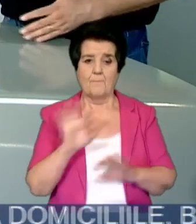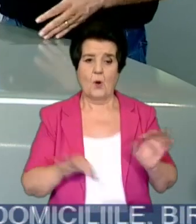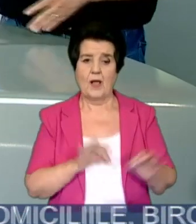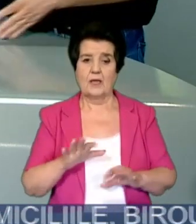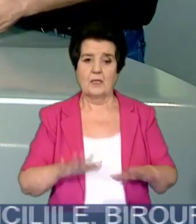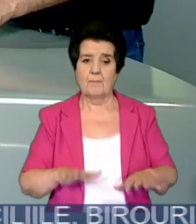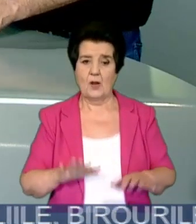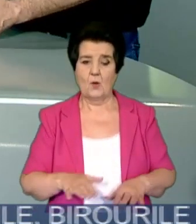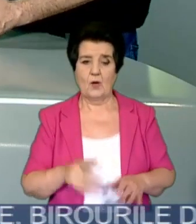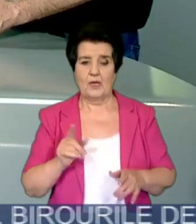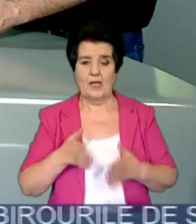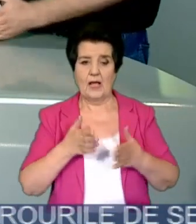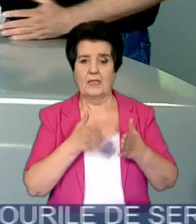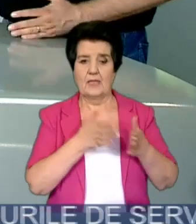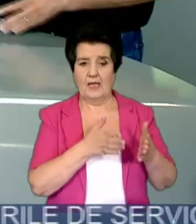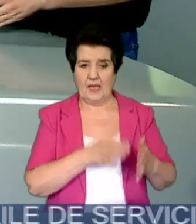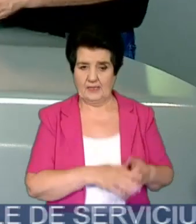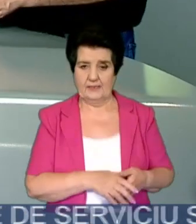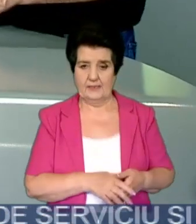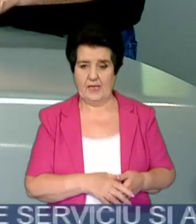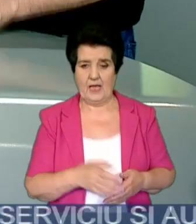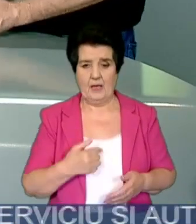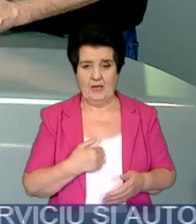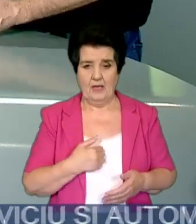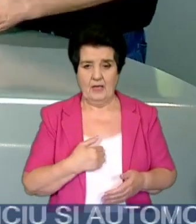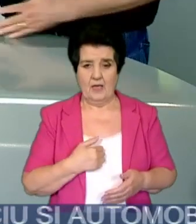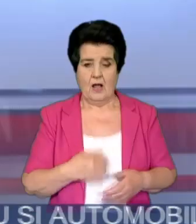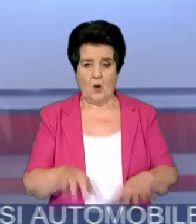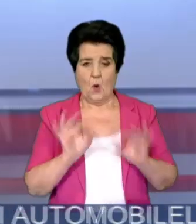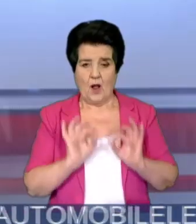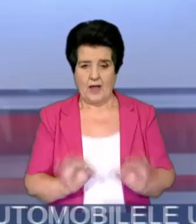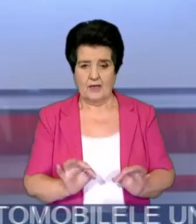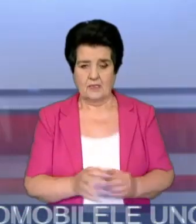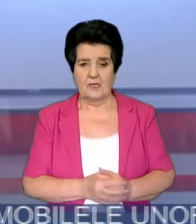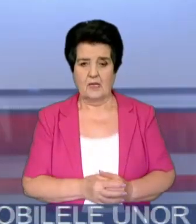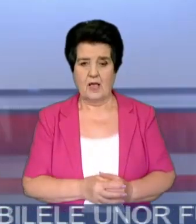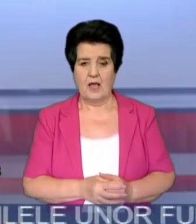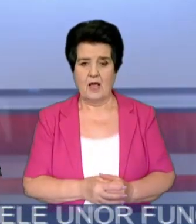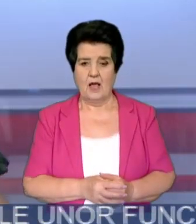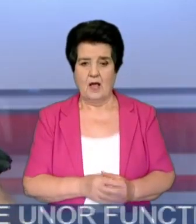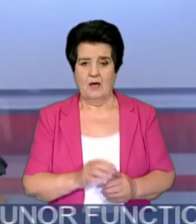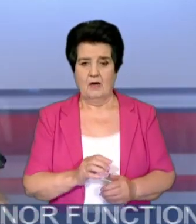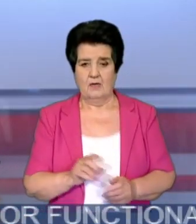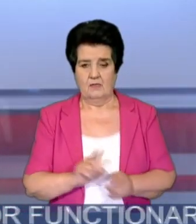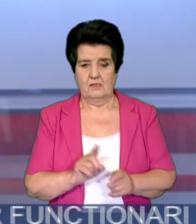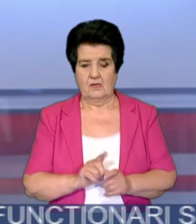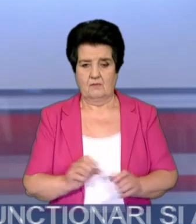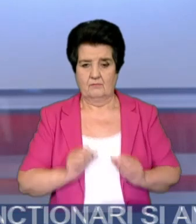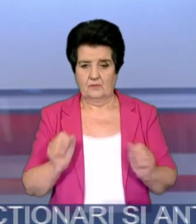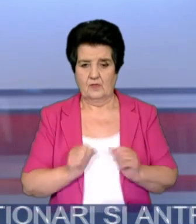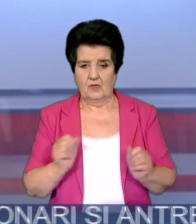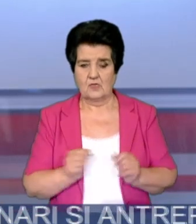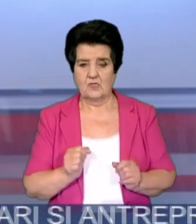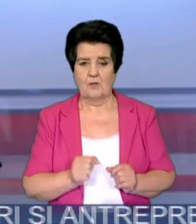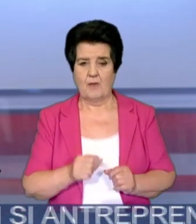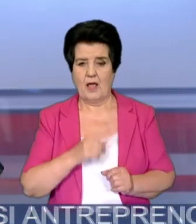dar direcția în care să mergem, mie mi se pare direcție absolut corectă. Viteza, cu toții ne-am fi dorit să mergem cu o